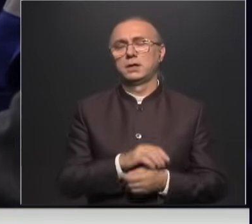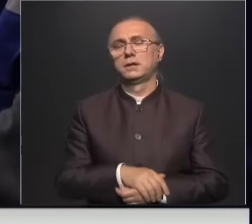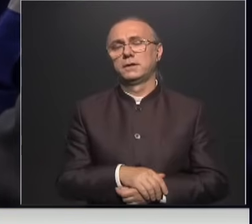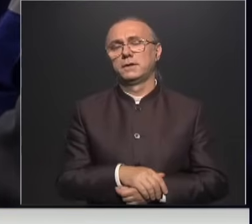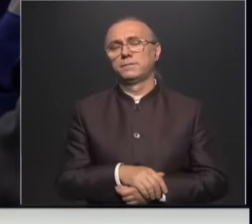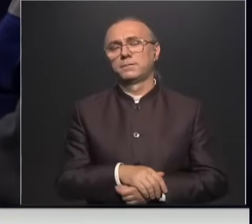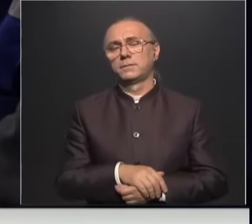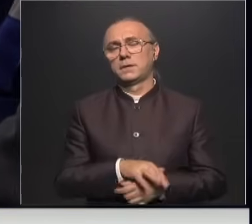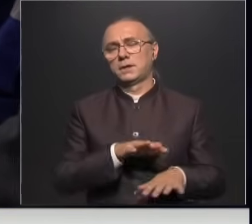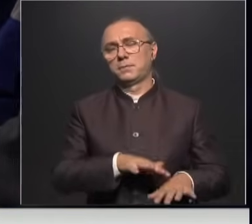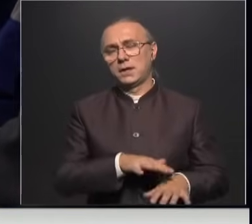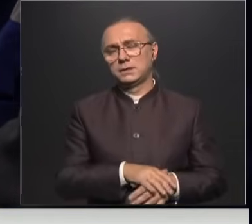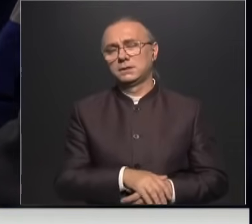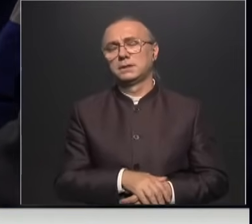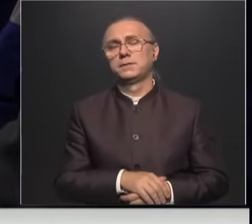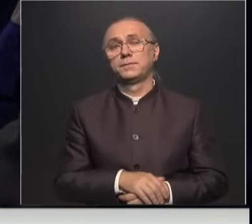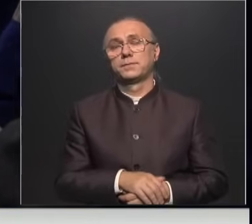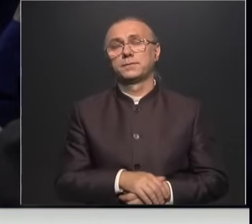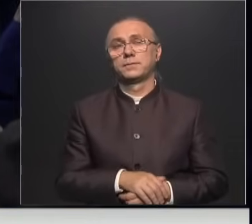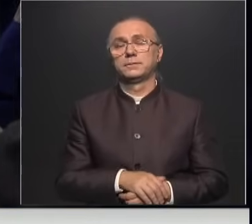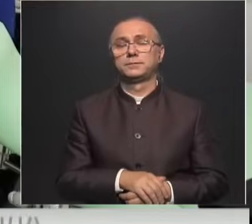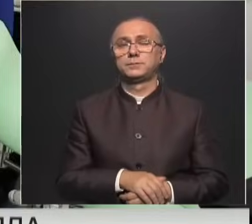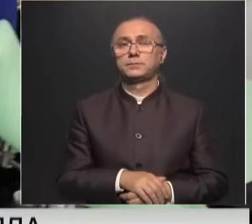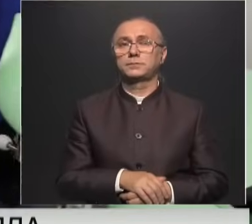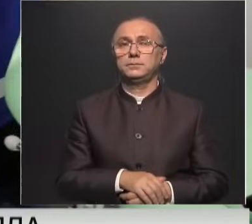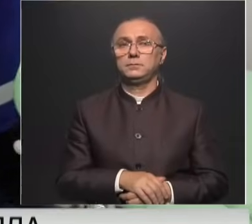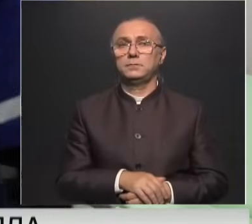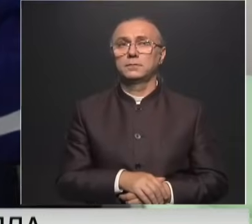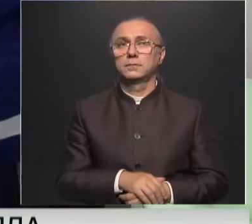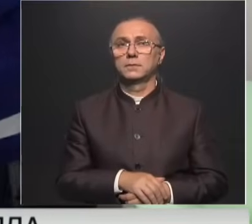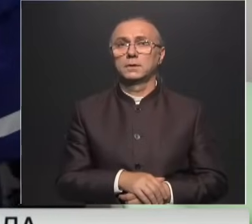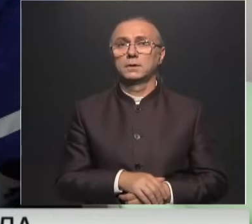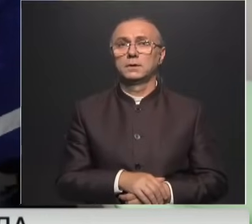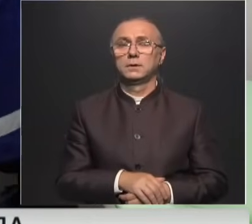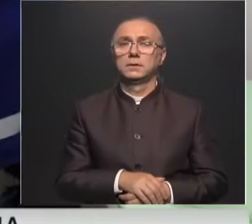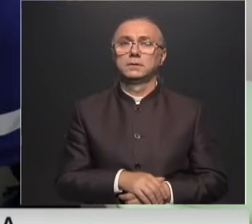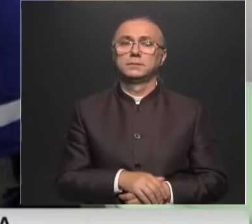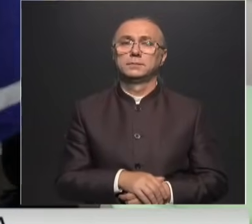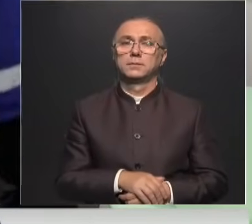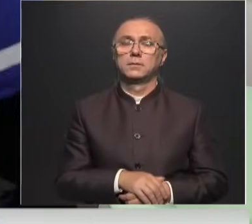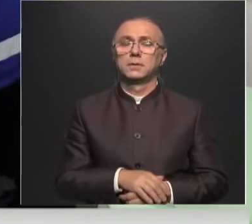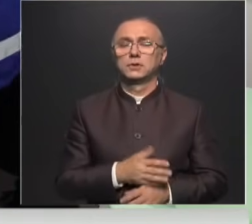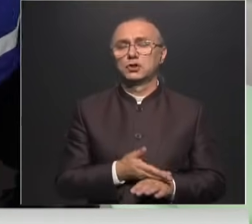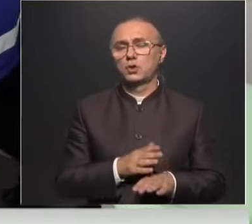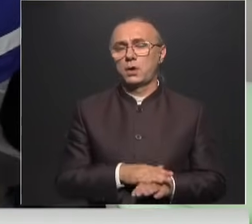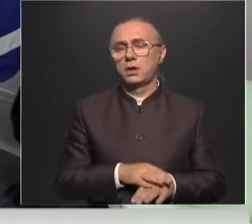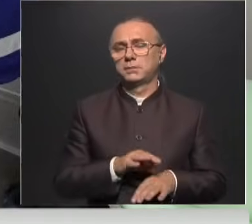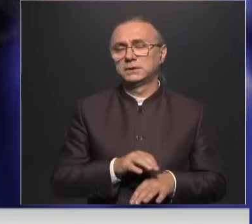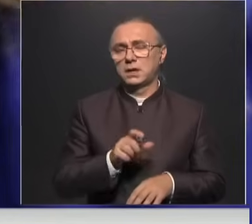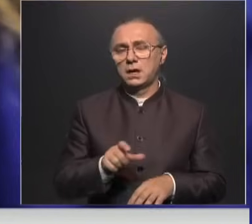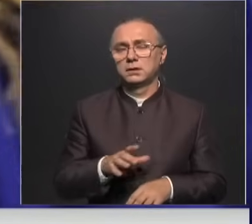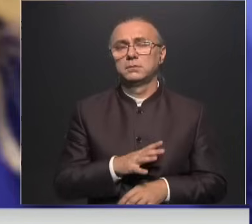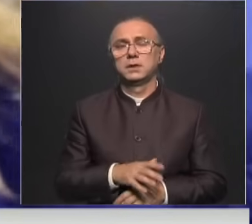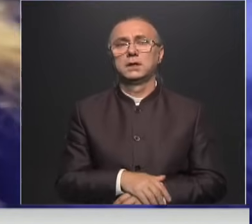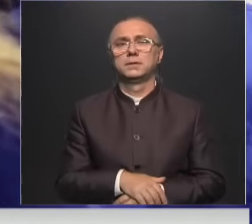наши доблестные сестры и братья по уходу. И тут был такой тяжелый пациент, во всех